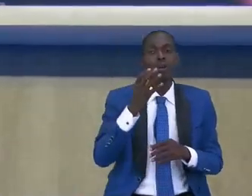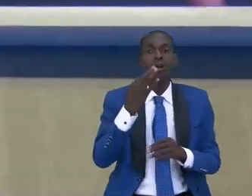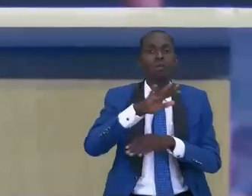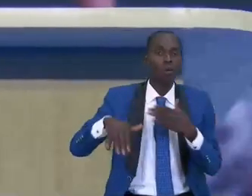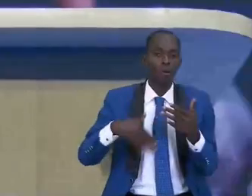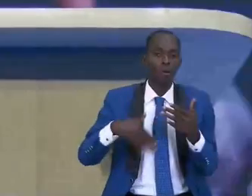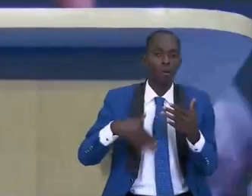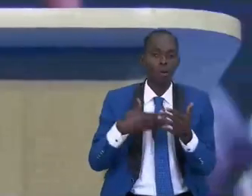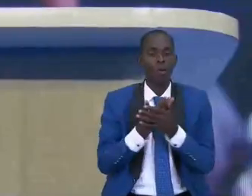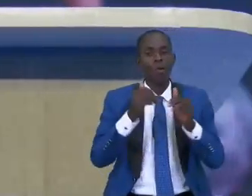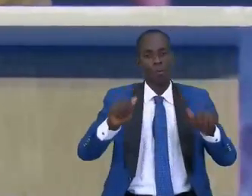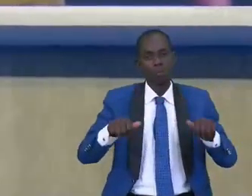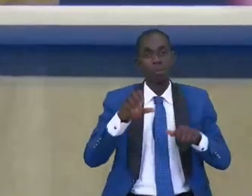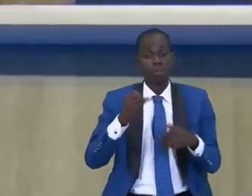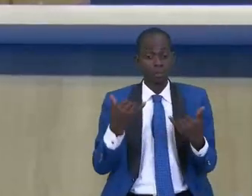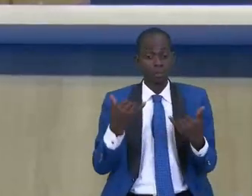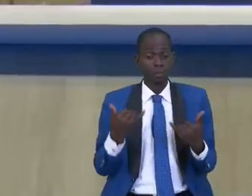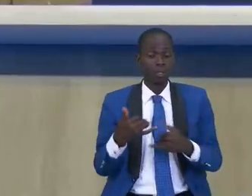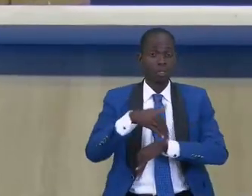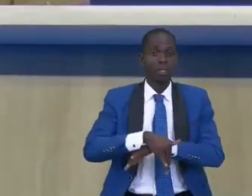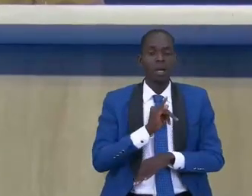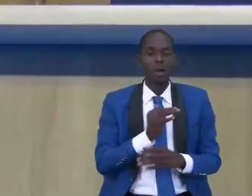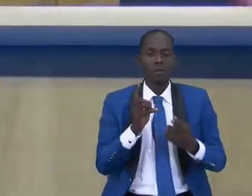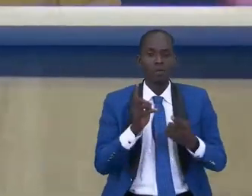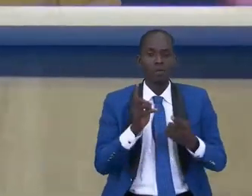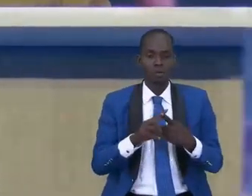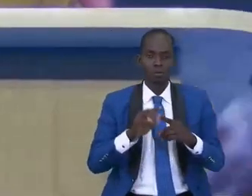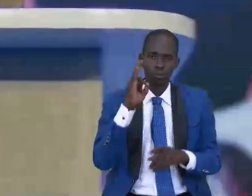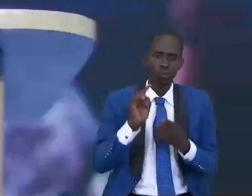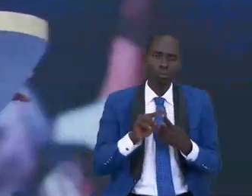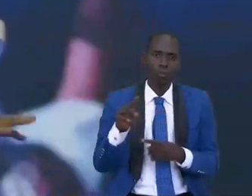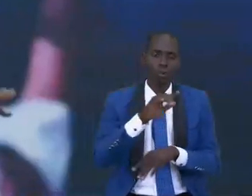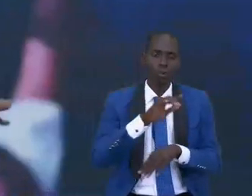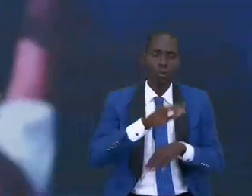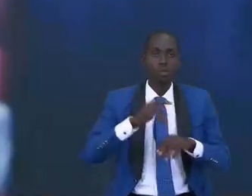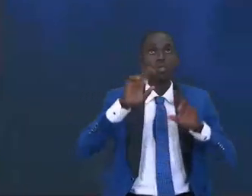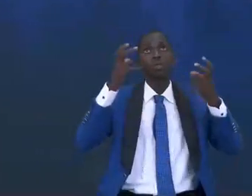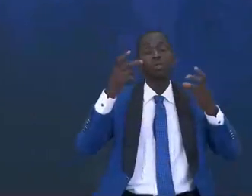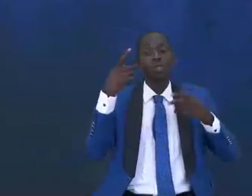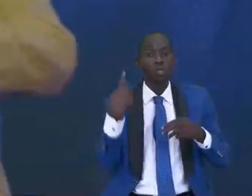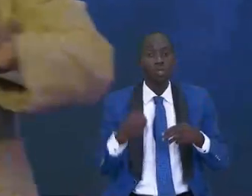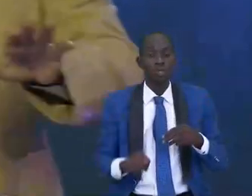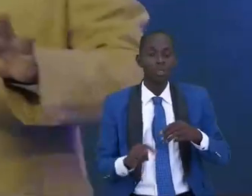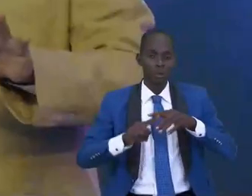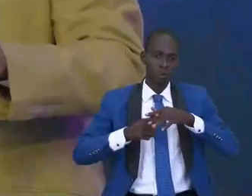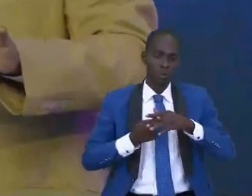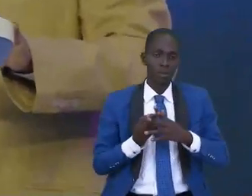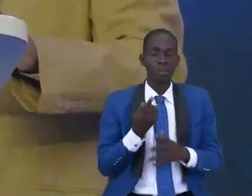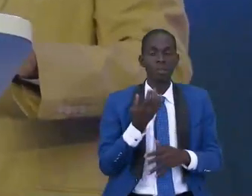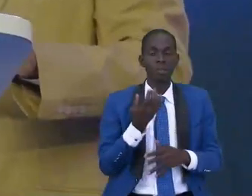de toute possibilité. Ce jour, ce soir, je veux vous parler